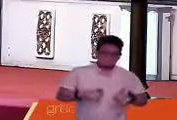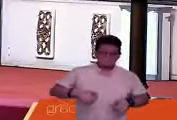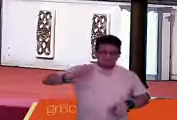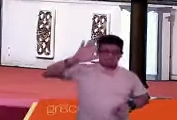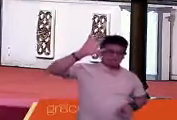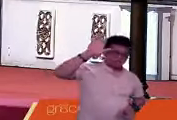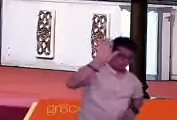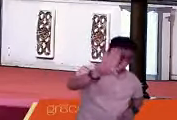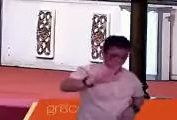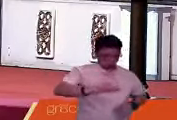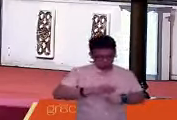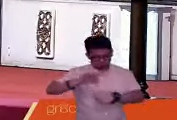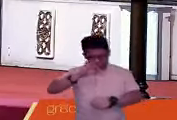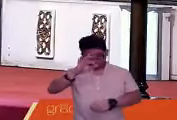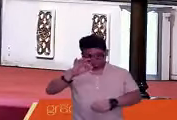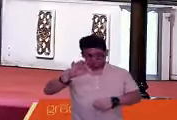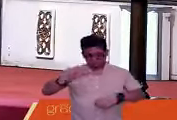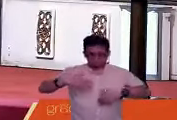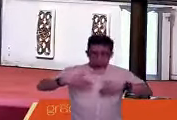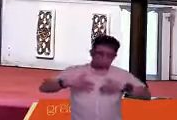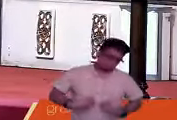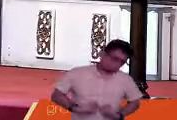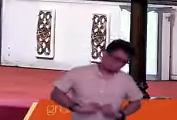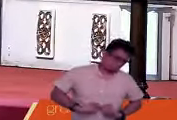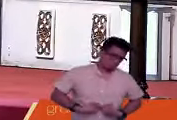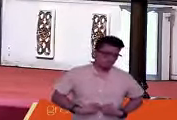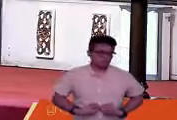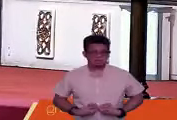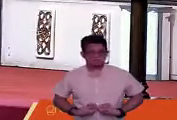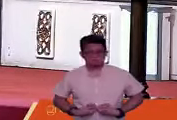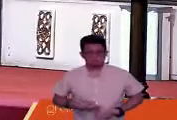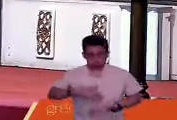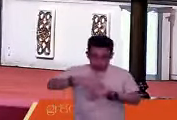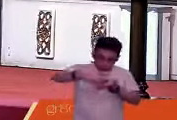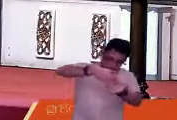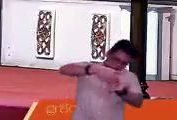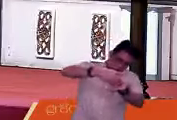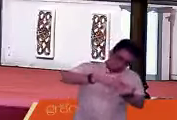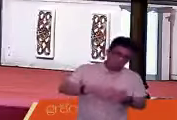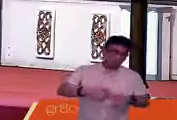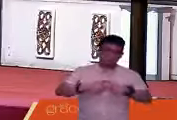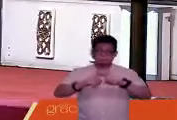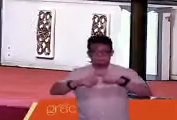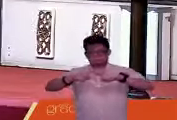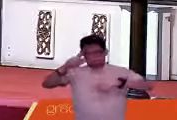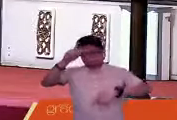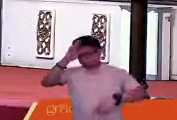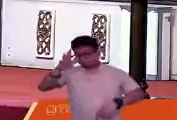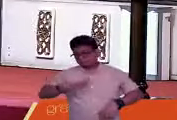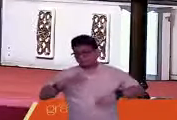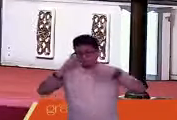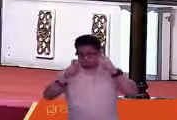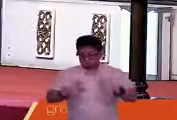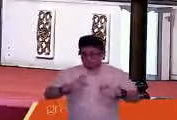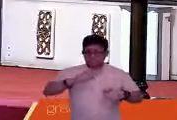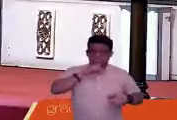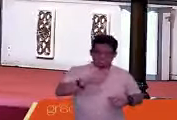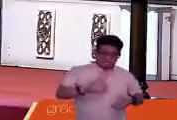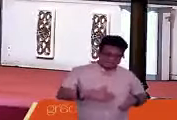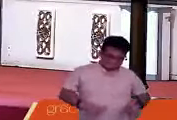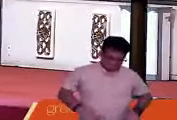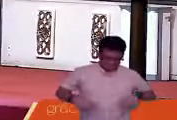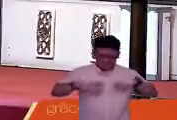soul malnourished. Because the Bible says, man shall not live by bread alone,